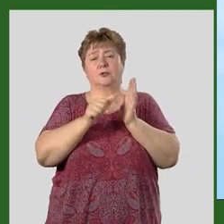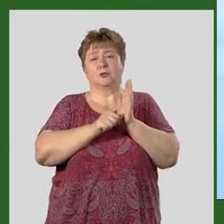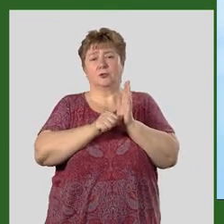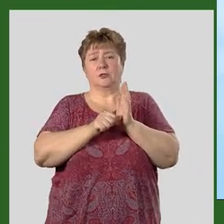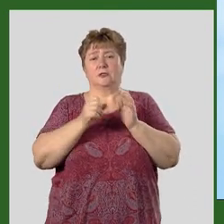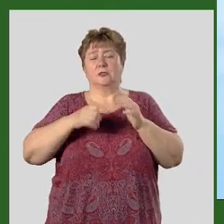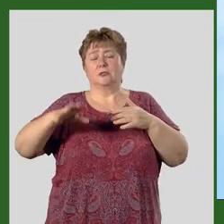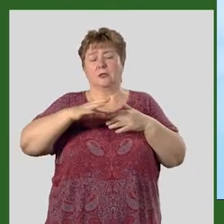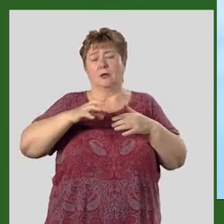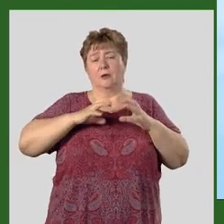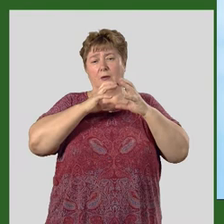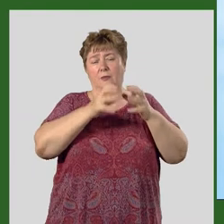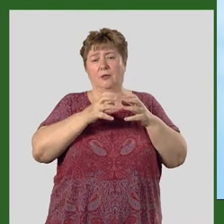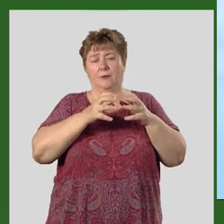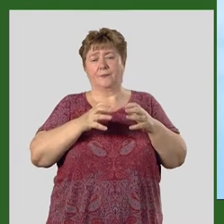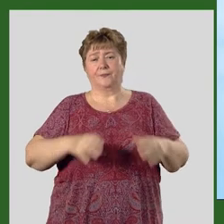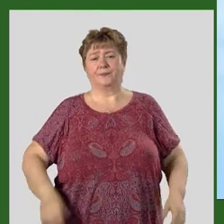266 стран мира.